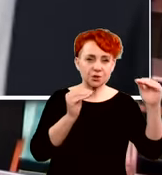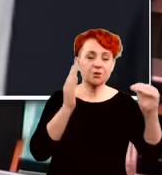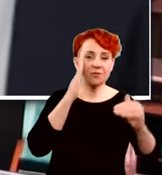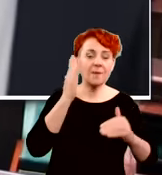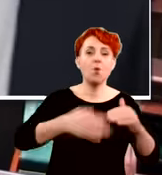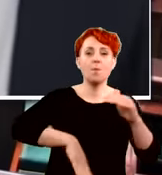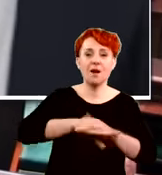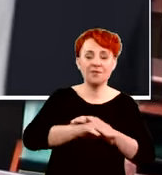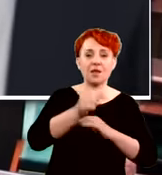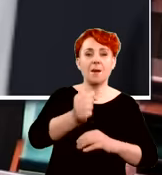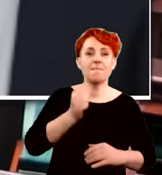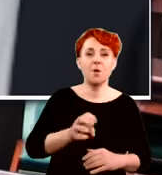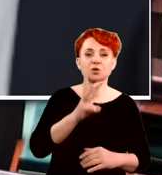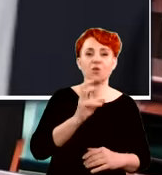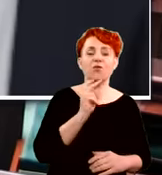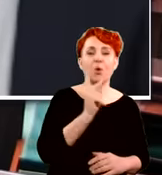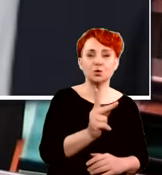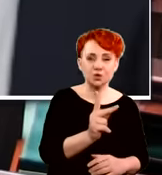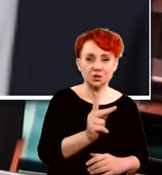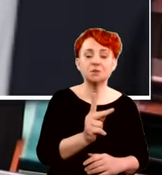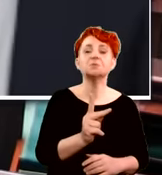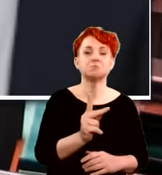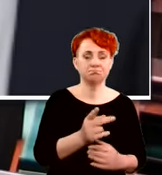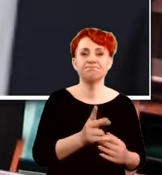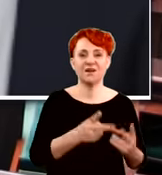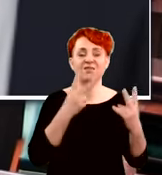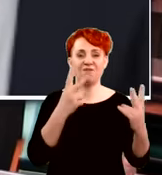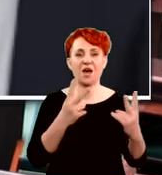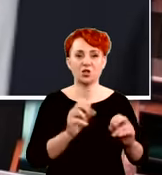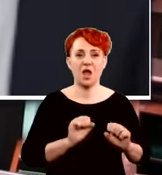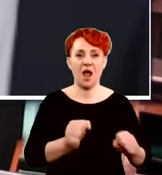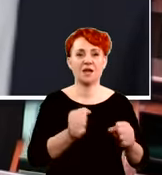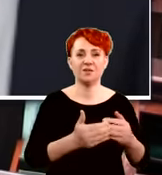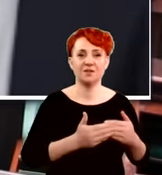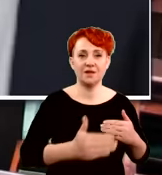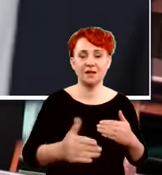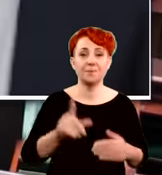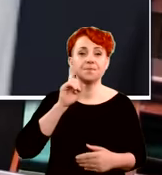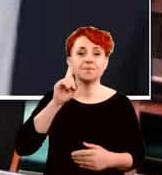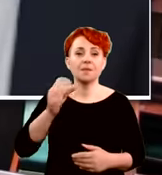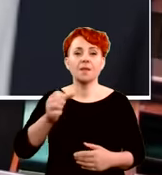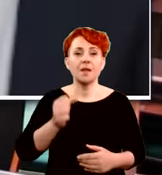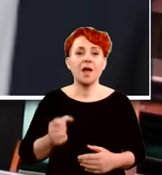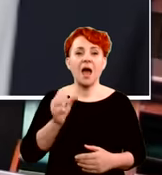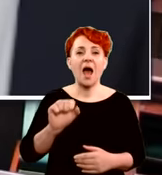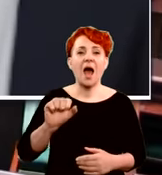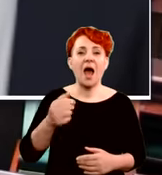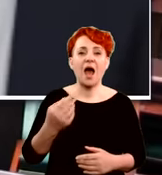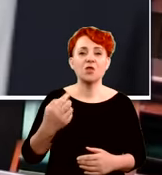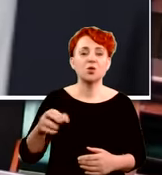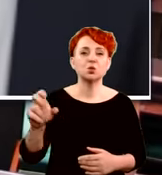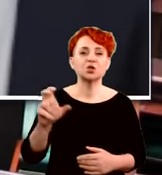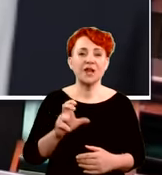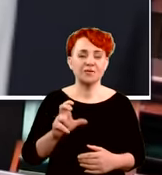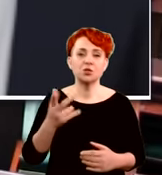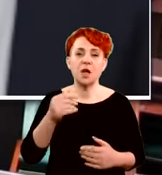posła Macieja Wąsika jest mandatem ważnym i aktywnym. Pan poseł Adam Andruszkiewicz, jak patrzy na to